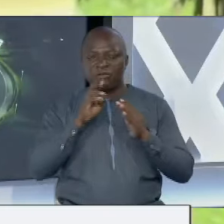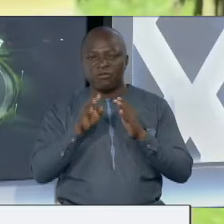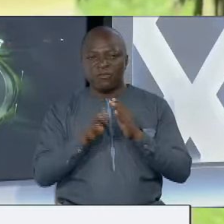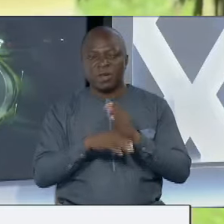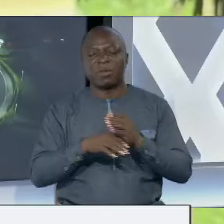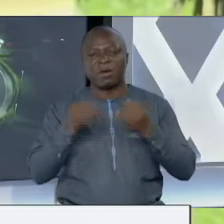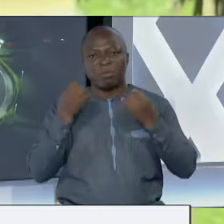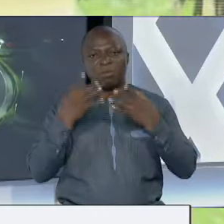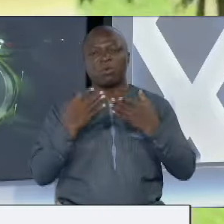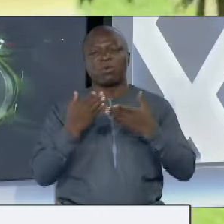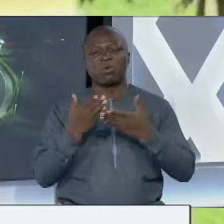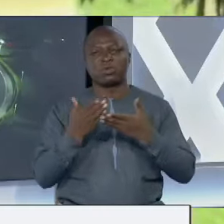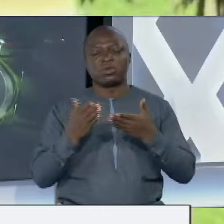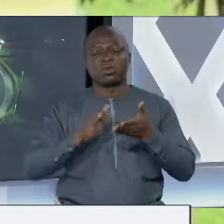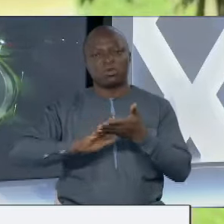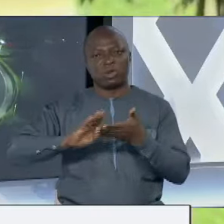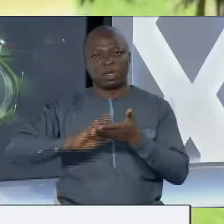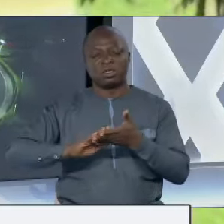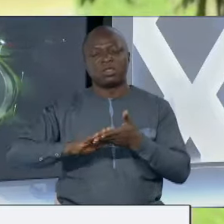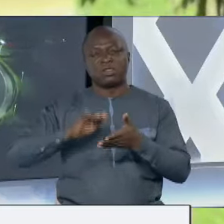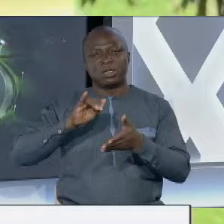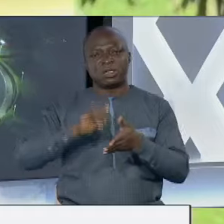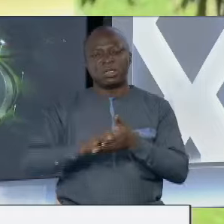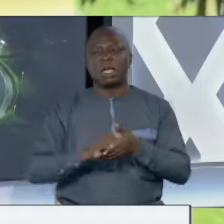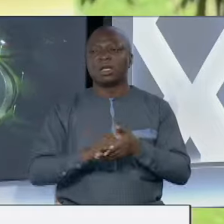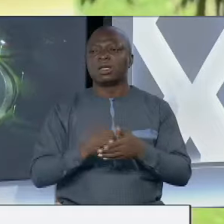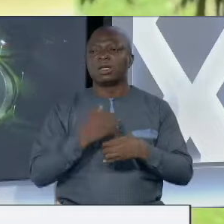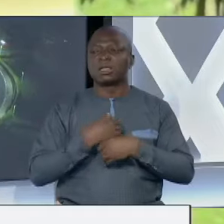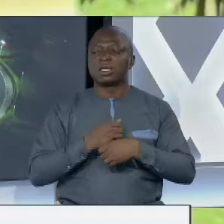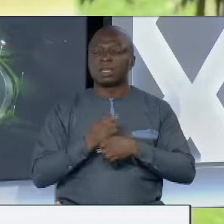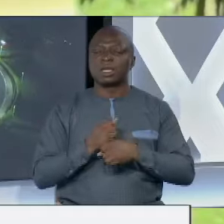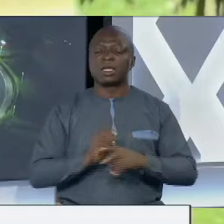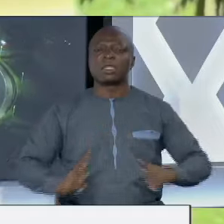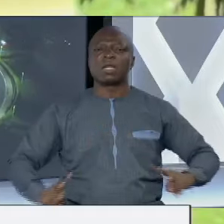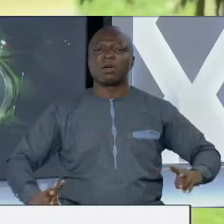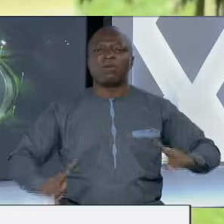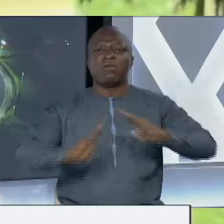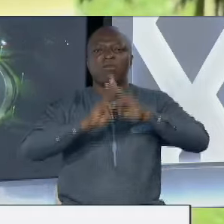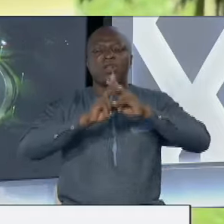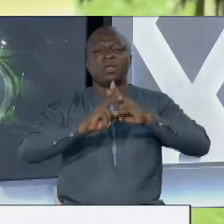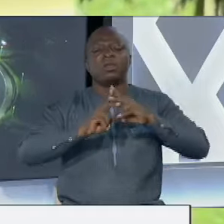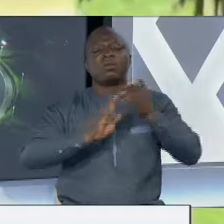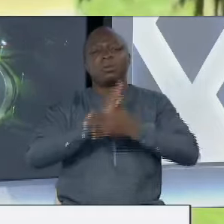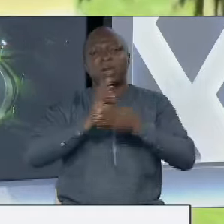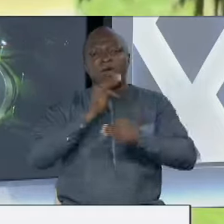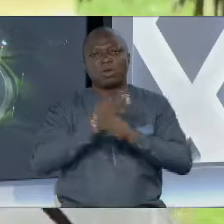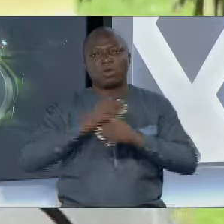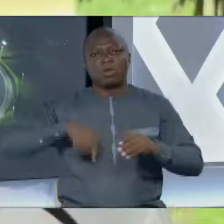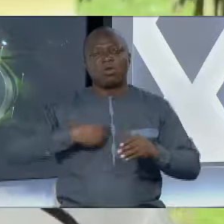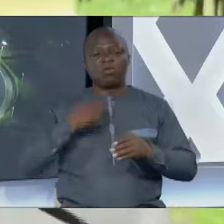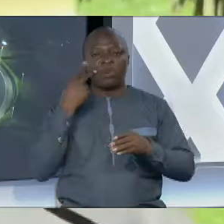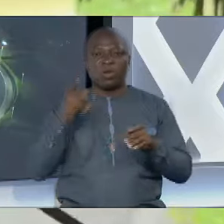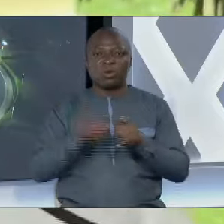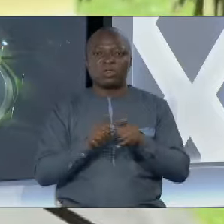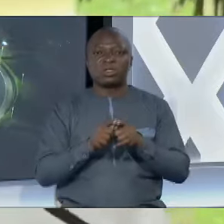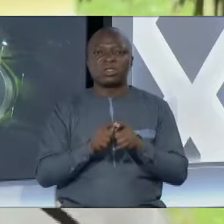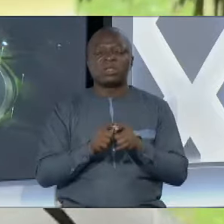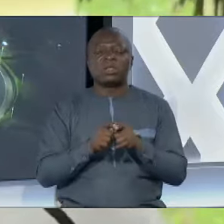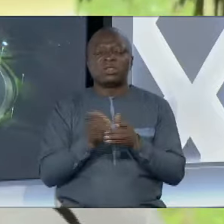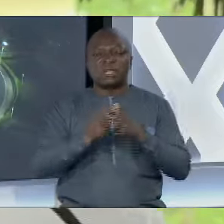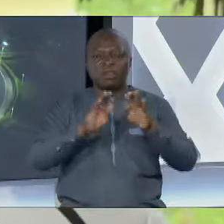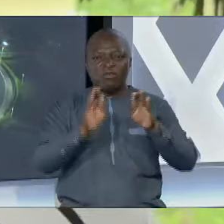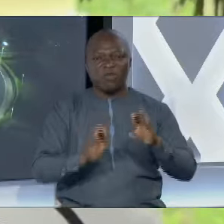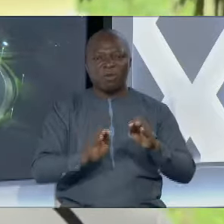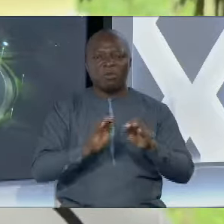beaucoup d'intolérance. C'est ce qui crée des conflits de par le monde. Nous voyons aussi une forme